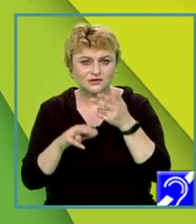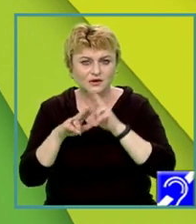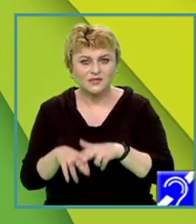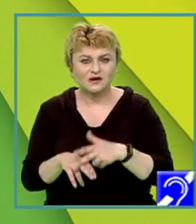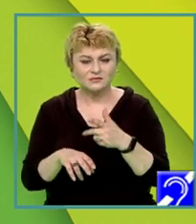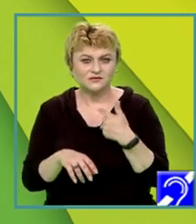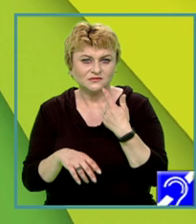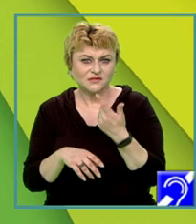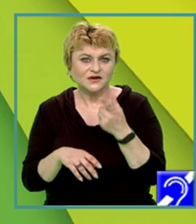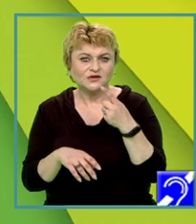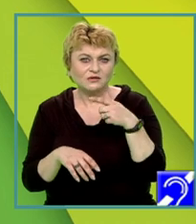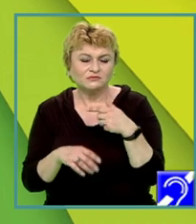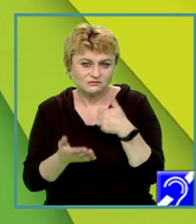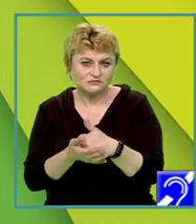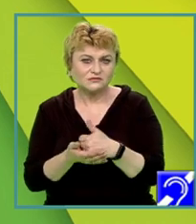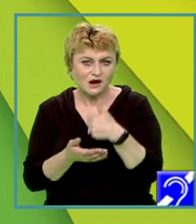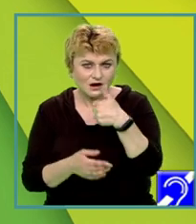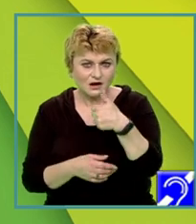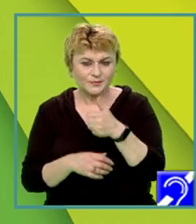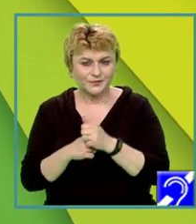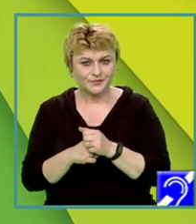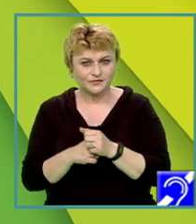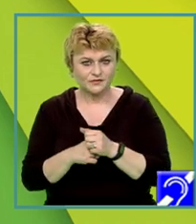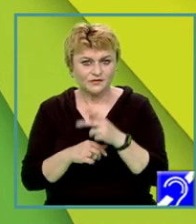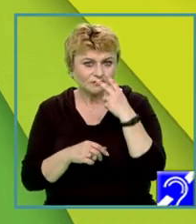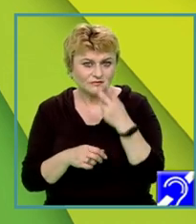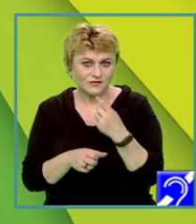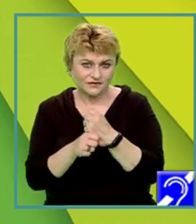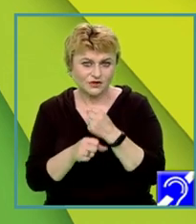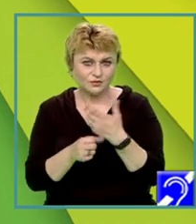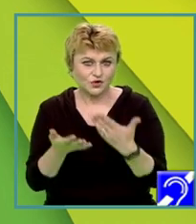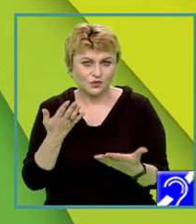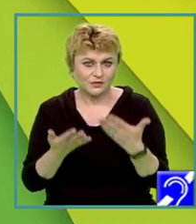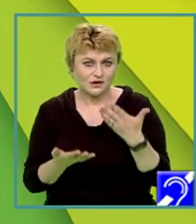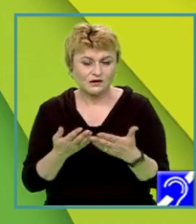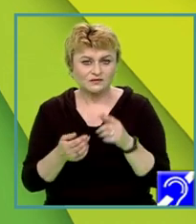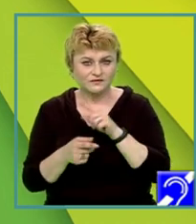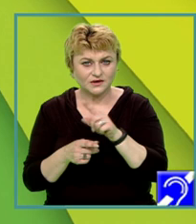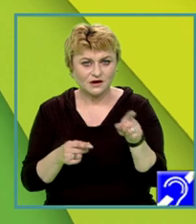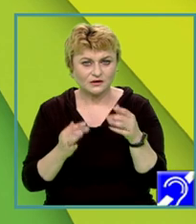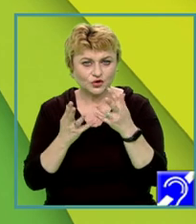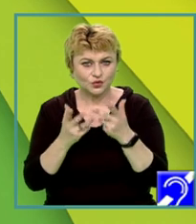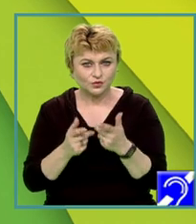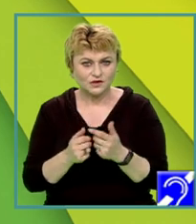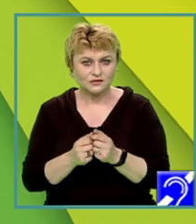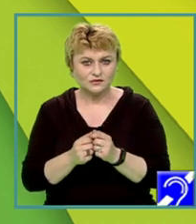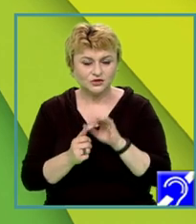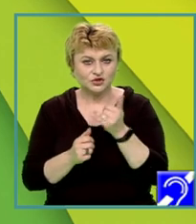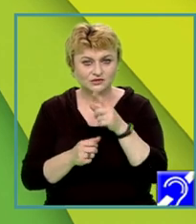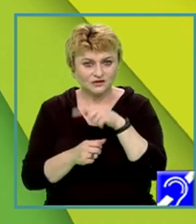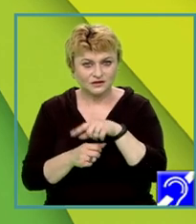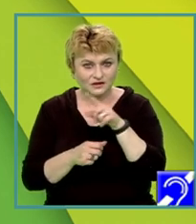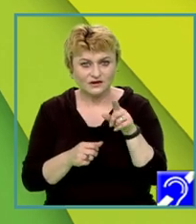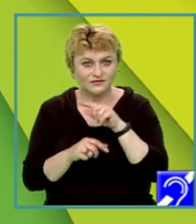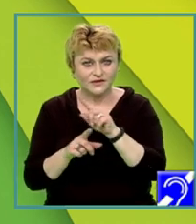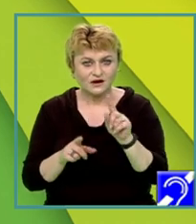a cealaltă abordare este să facem compararea efectivă a fiecărui număr fiecărui radical pe